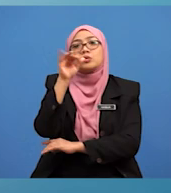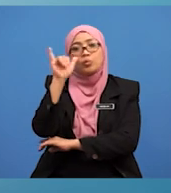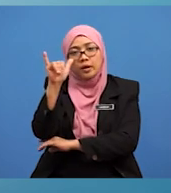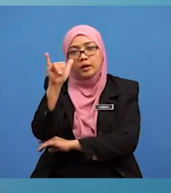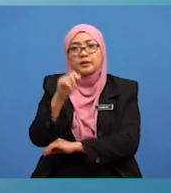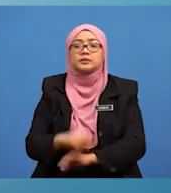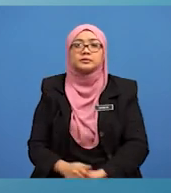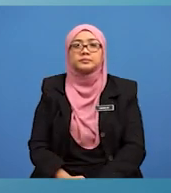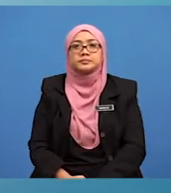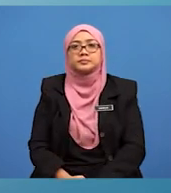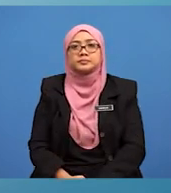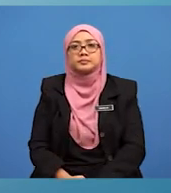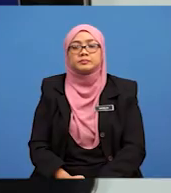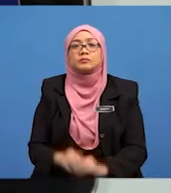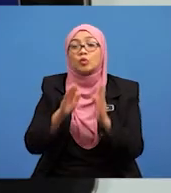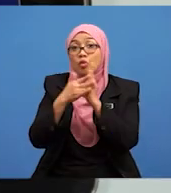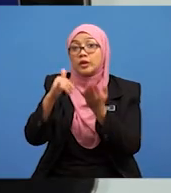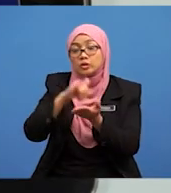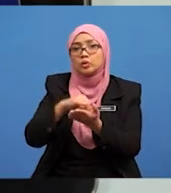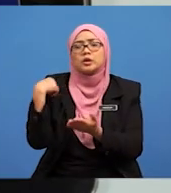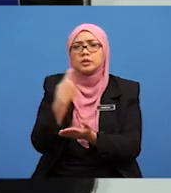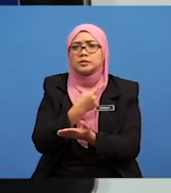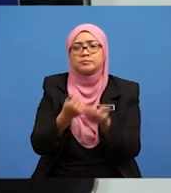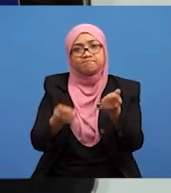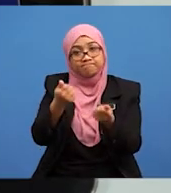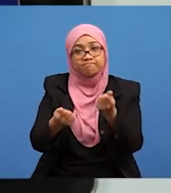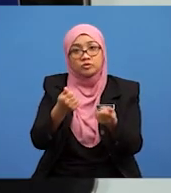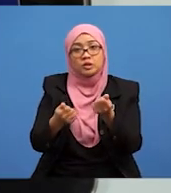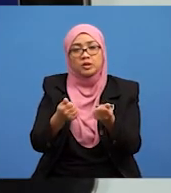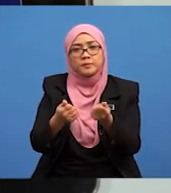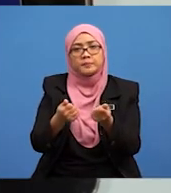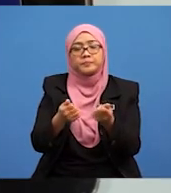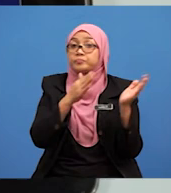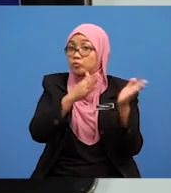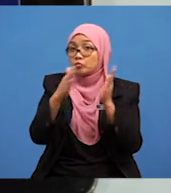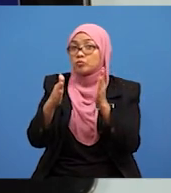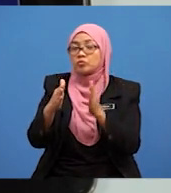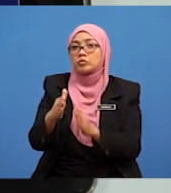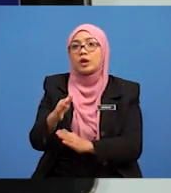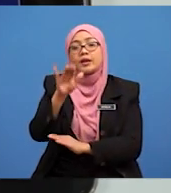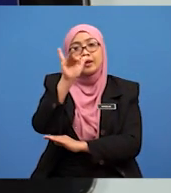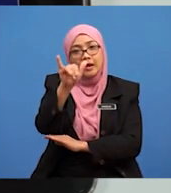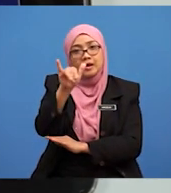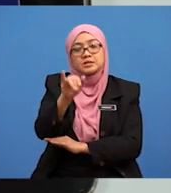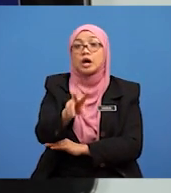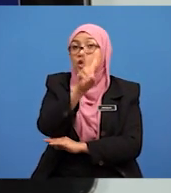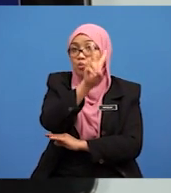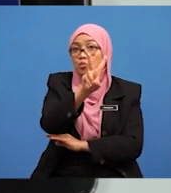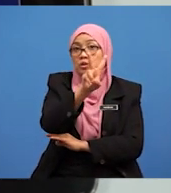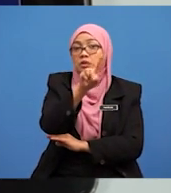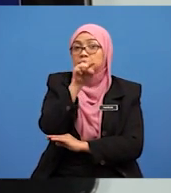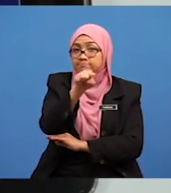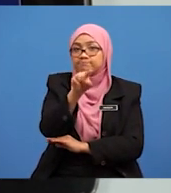elektron Y. Oleh itu, kita andaikan susunan elektron X ialah